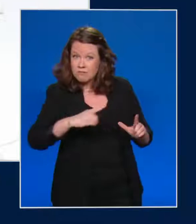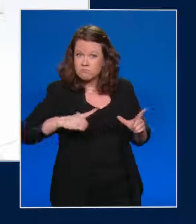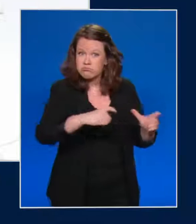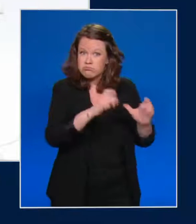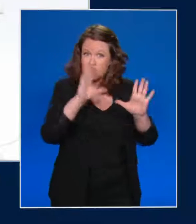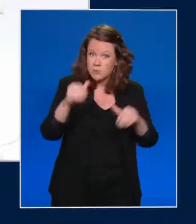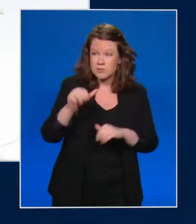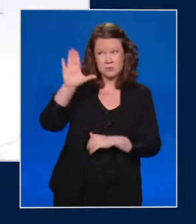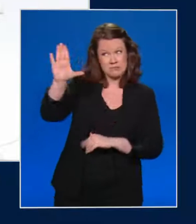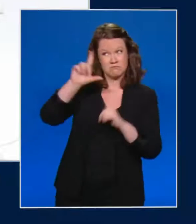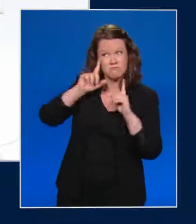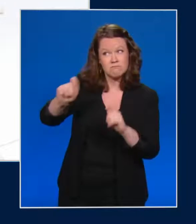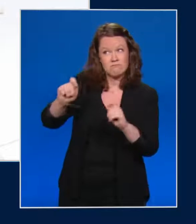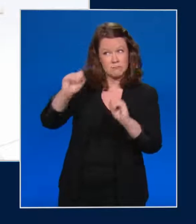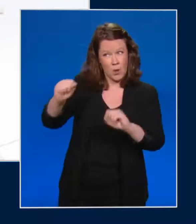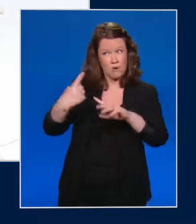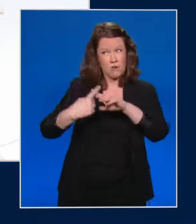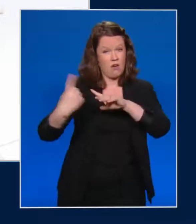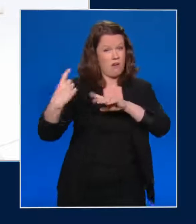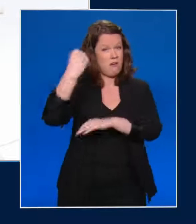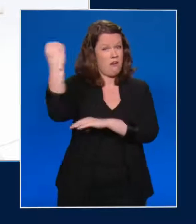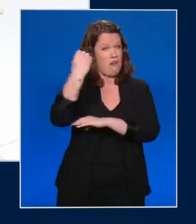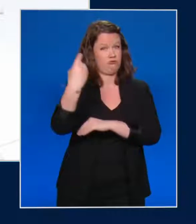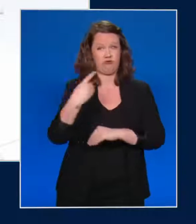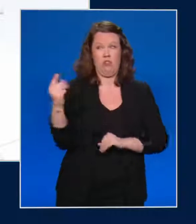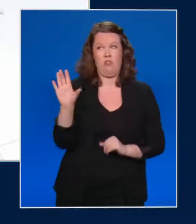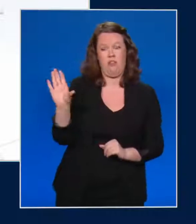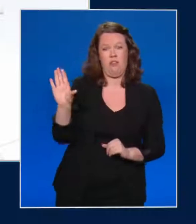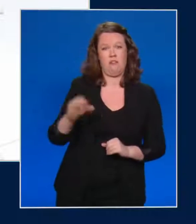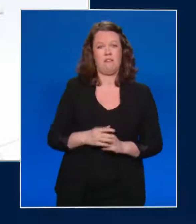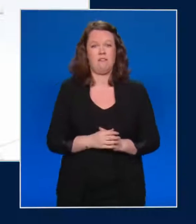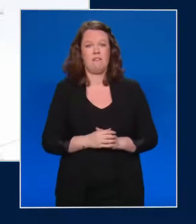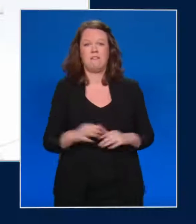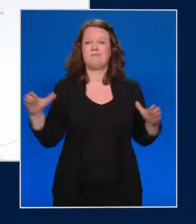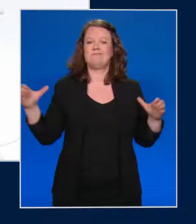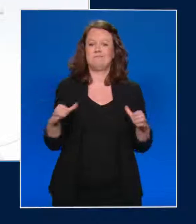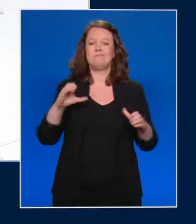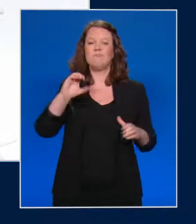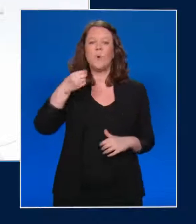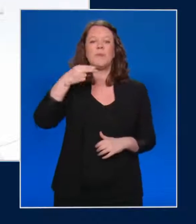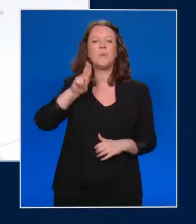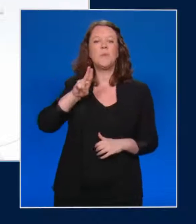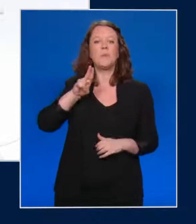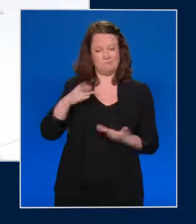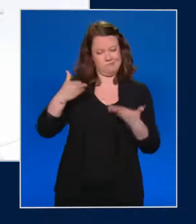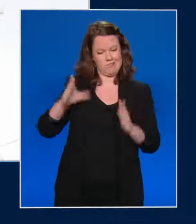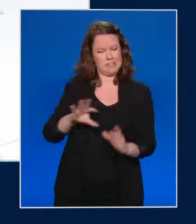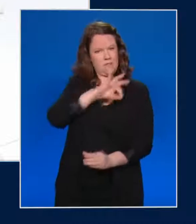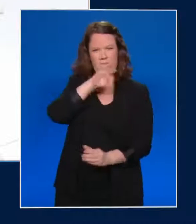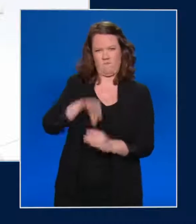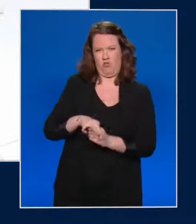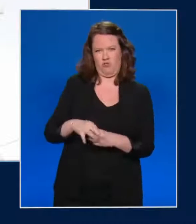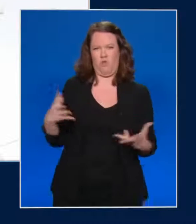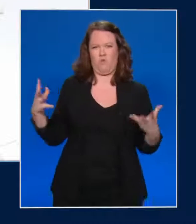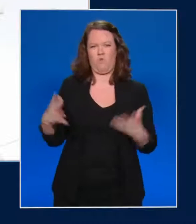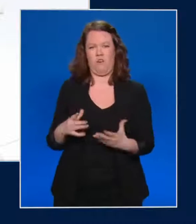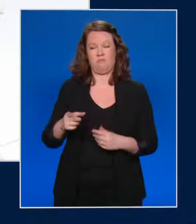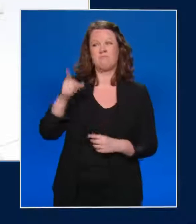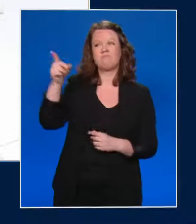et de l'histoire une résolution a été votée au conseil de sécurité des nations unies sur les violations du droit international